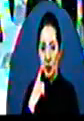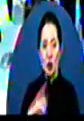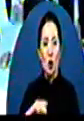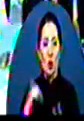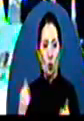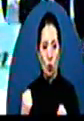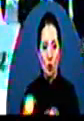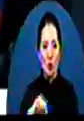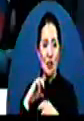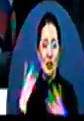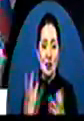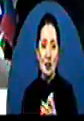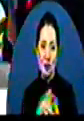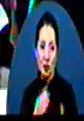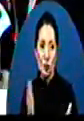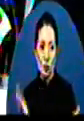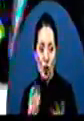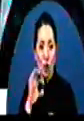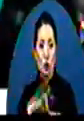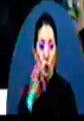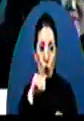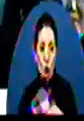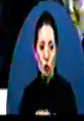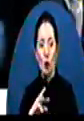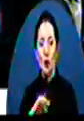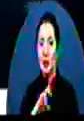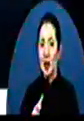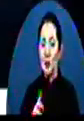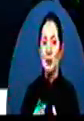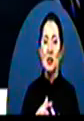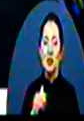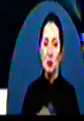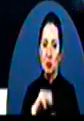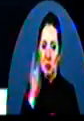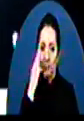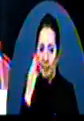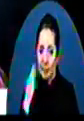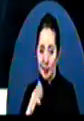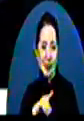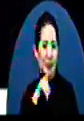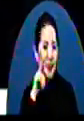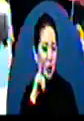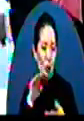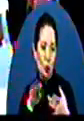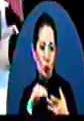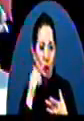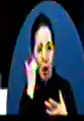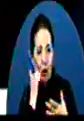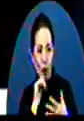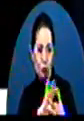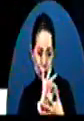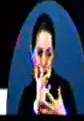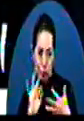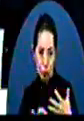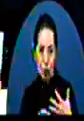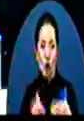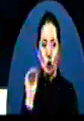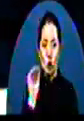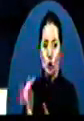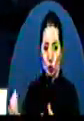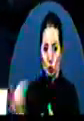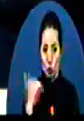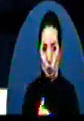энэ удаагийн сонгуульд оролцож байгаа Монгол Ардын нам нэр дэвшигчдээ тодруулахдаа залуу, дунд, ахмад насны төлөөллийг багтааллаа.